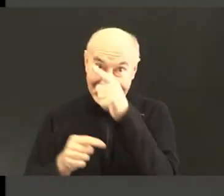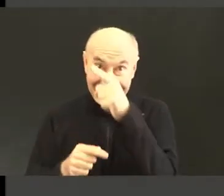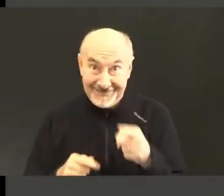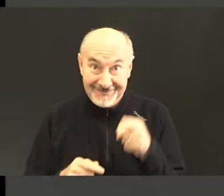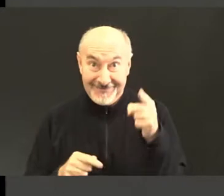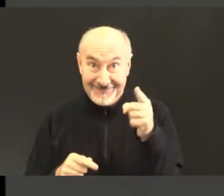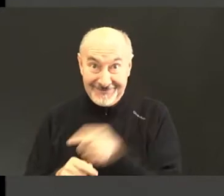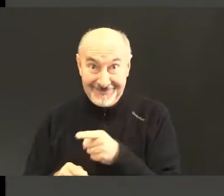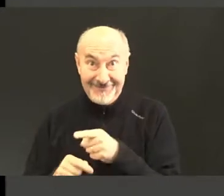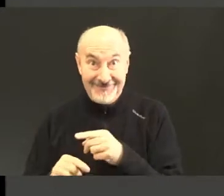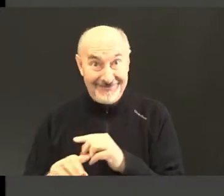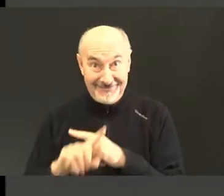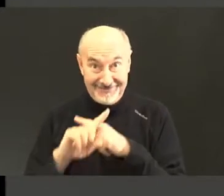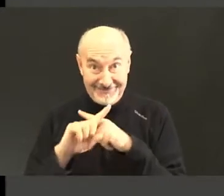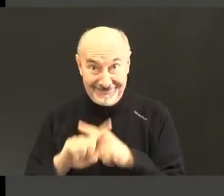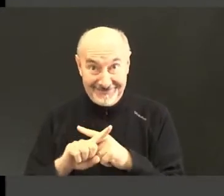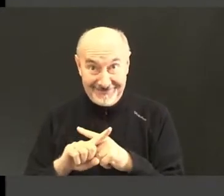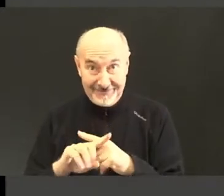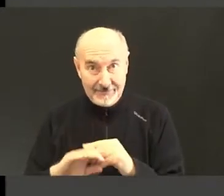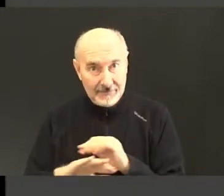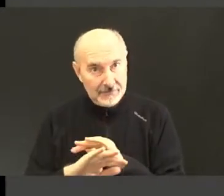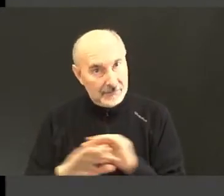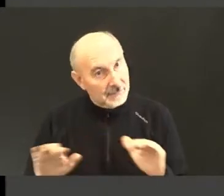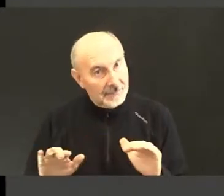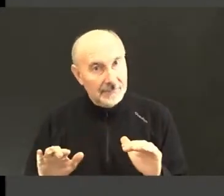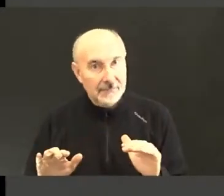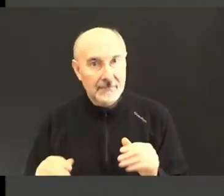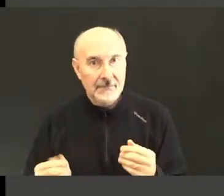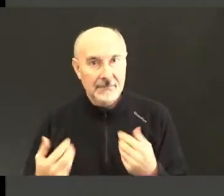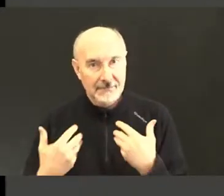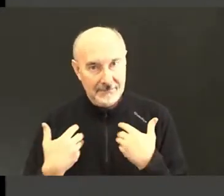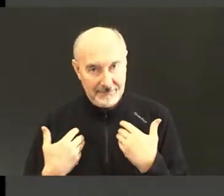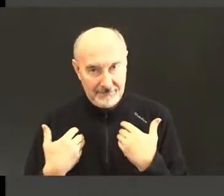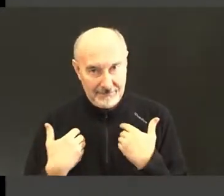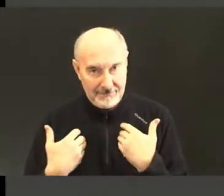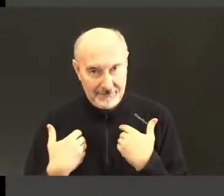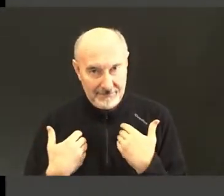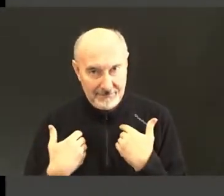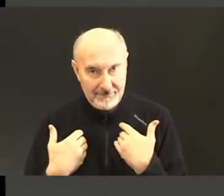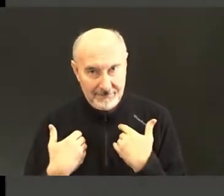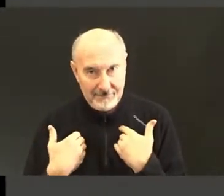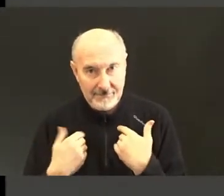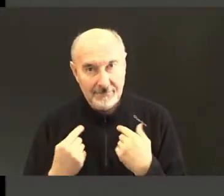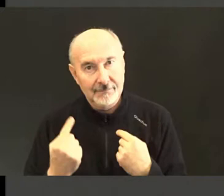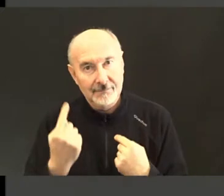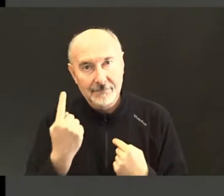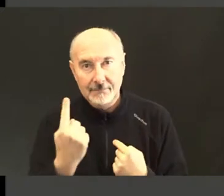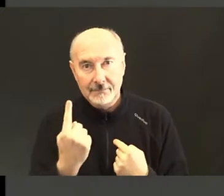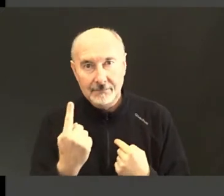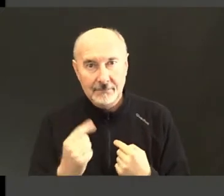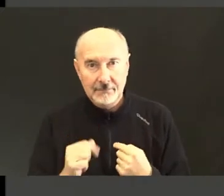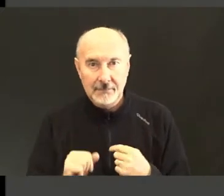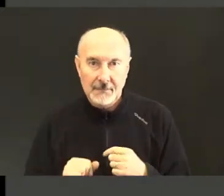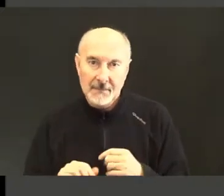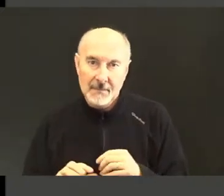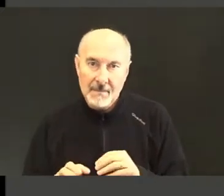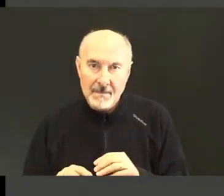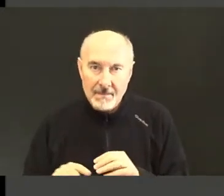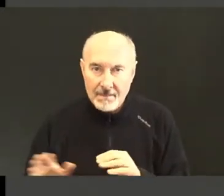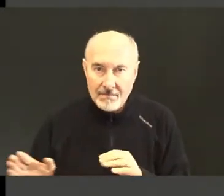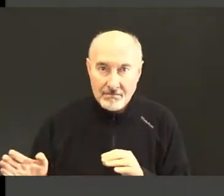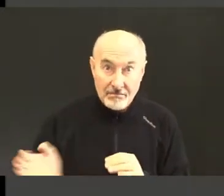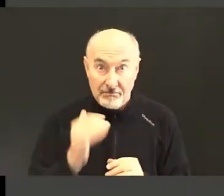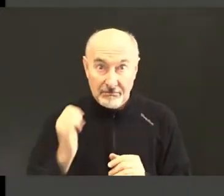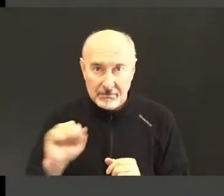non cambiare le cose, ma chi le guida? Come primo punto, aboliremo i